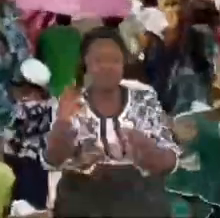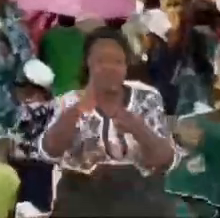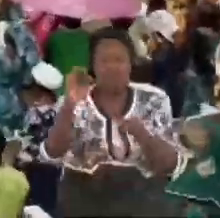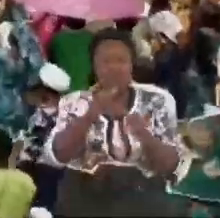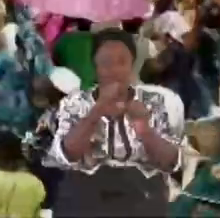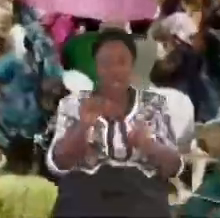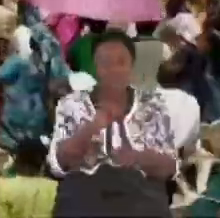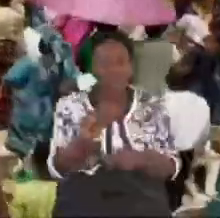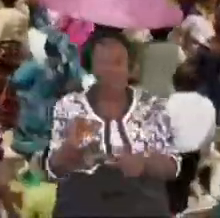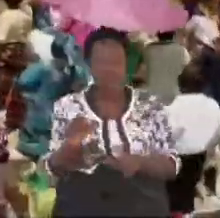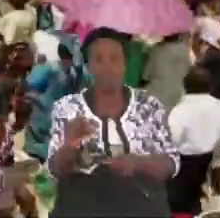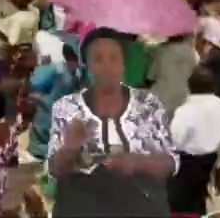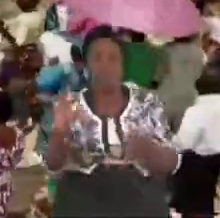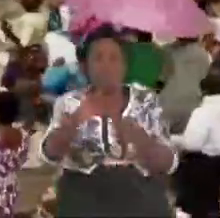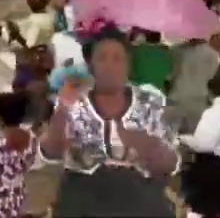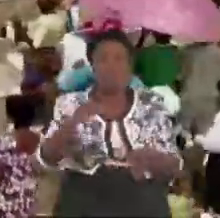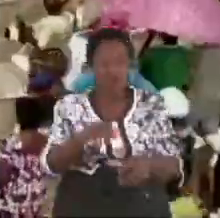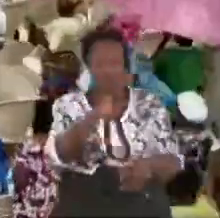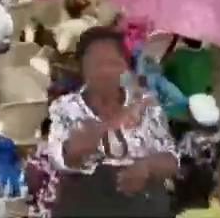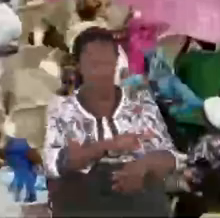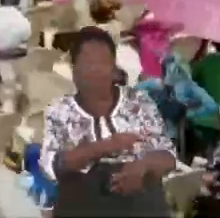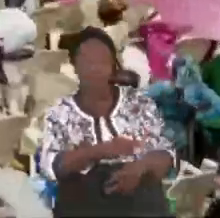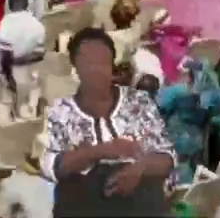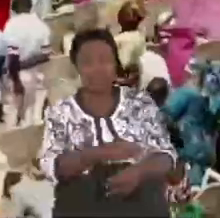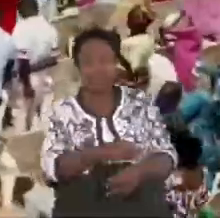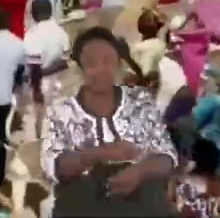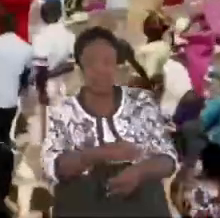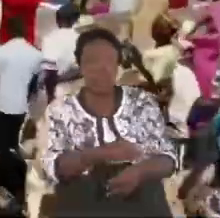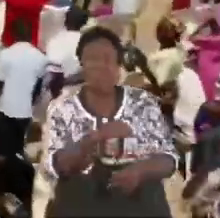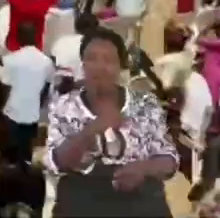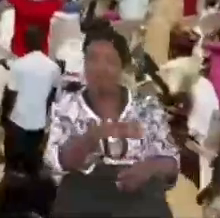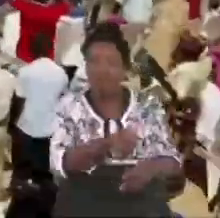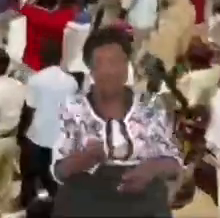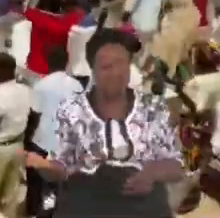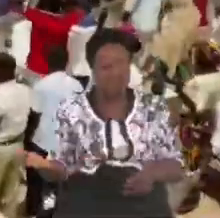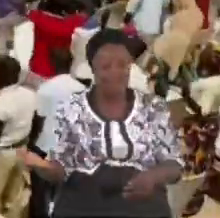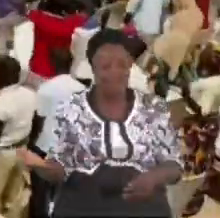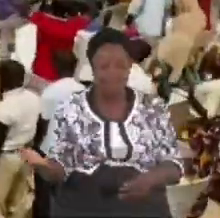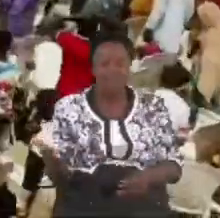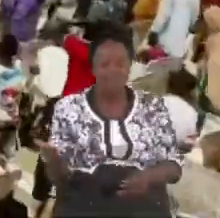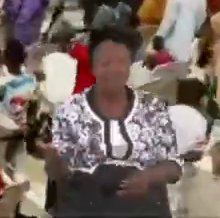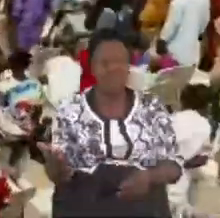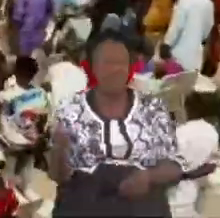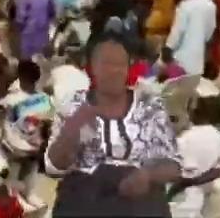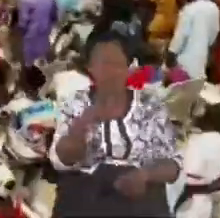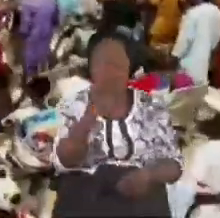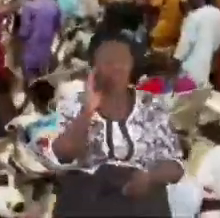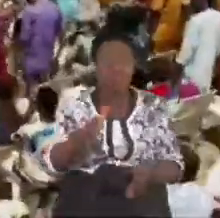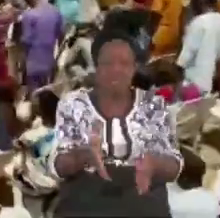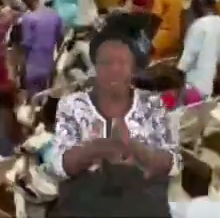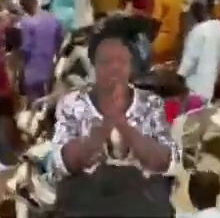bénédictions spirituelles, les profits spirituels, tout ce que tu